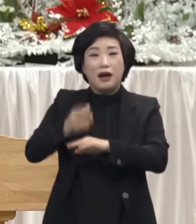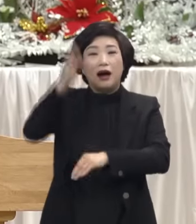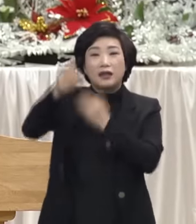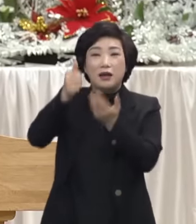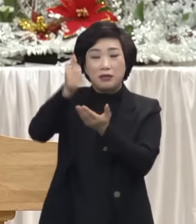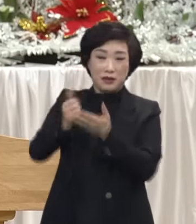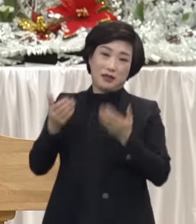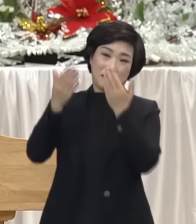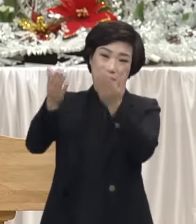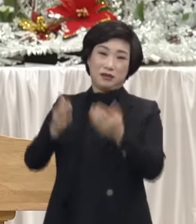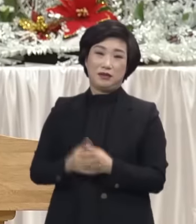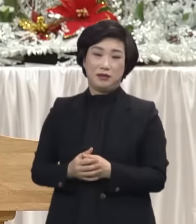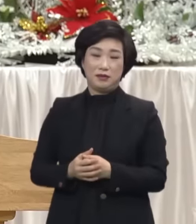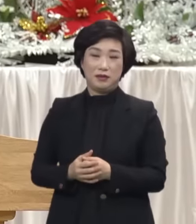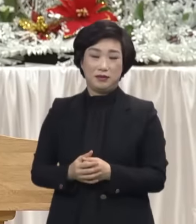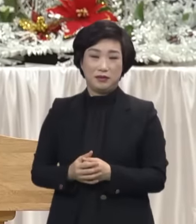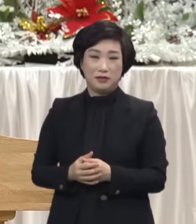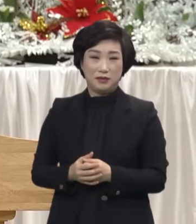하나님께 드림의 충성.